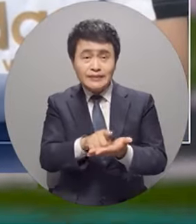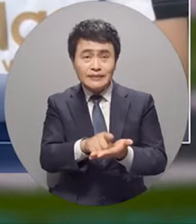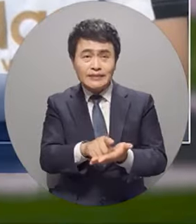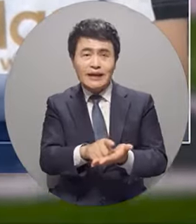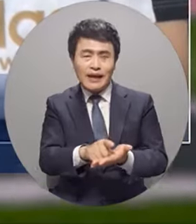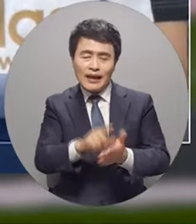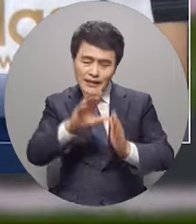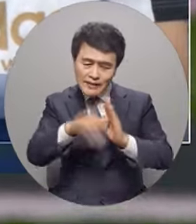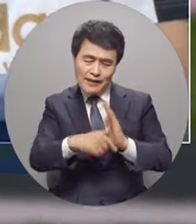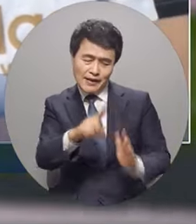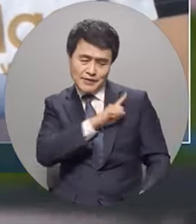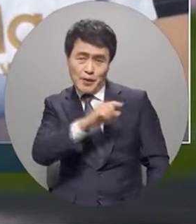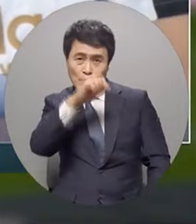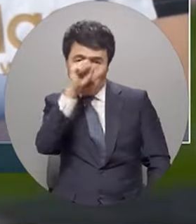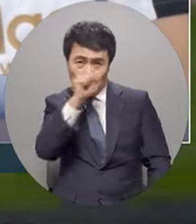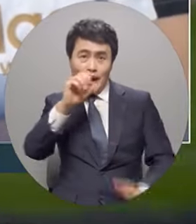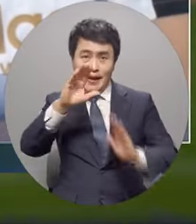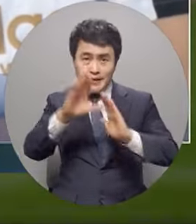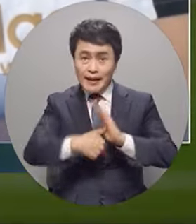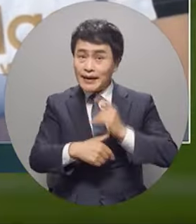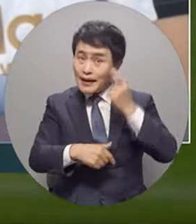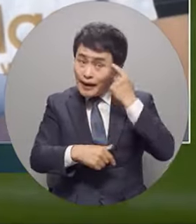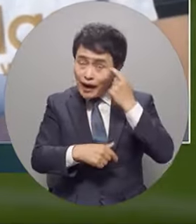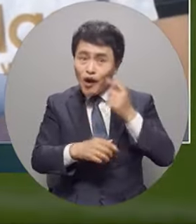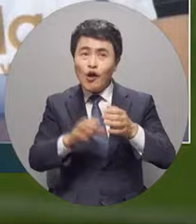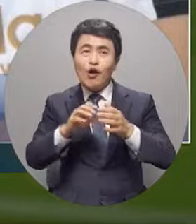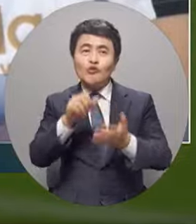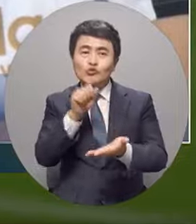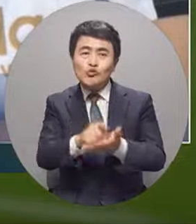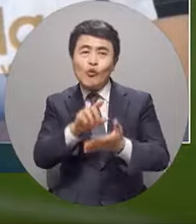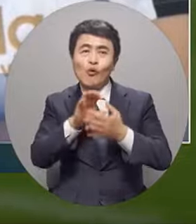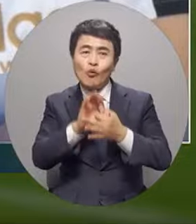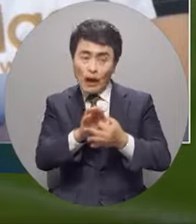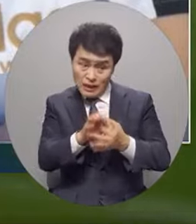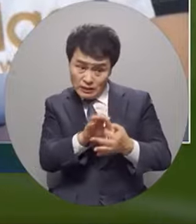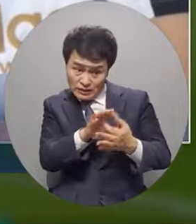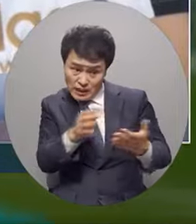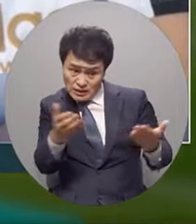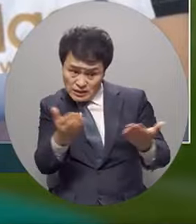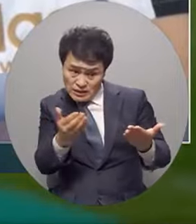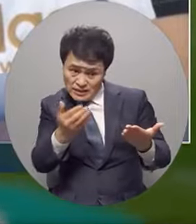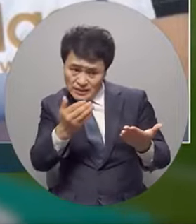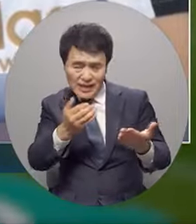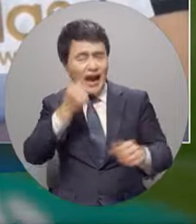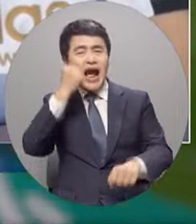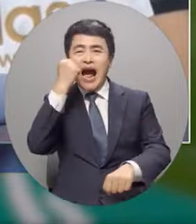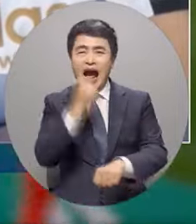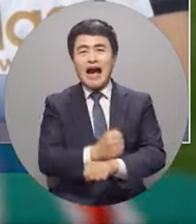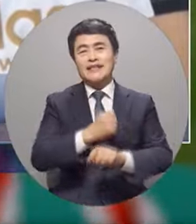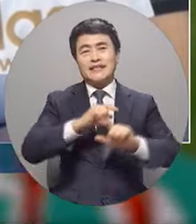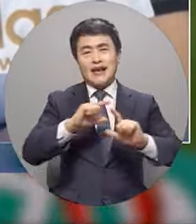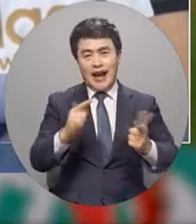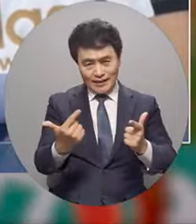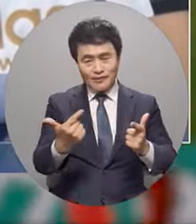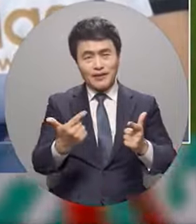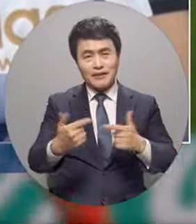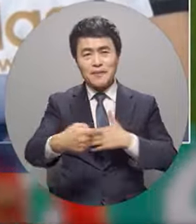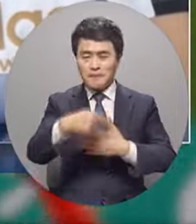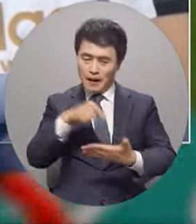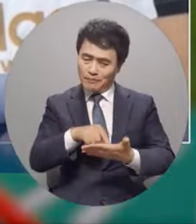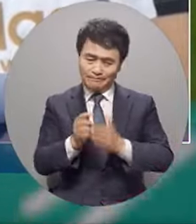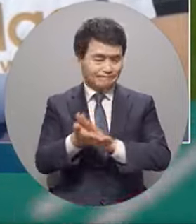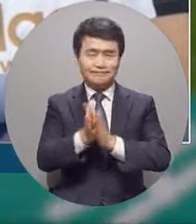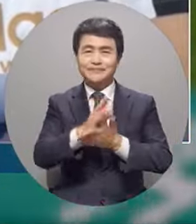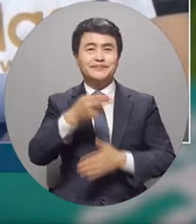가장 좋아한다고 저는 믿어요. 축구에 관련된 일은 하지 않을 거라고 그 마음은 아직도 변함없이